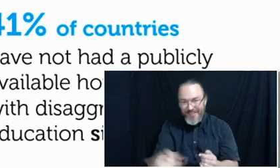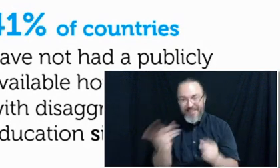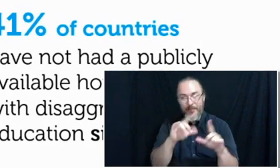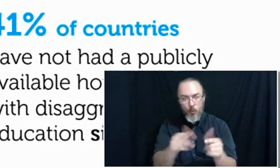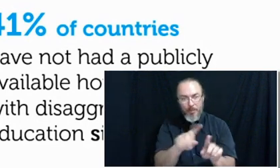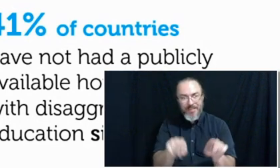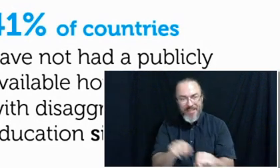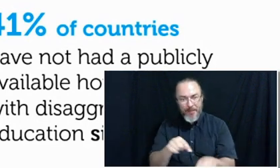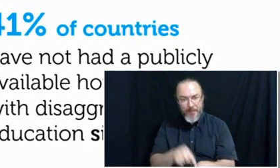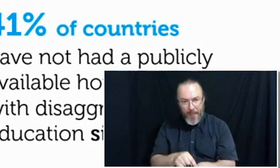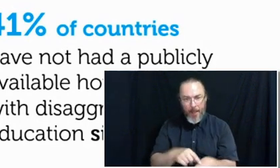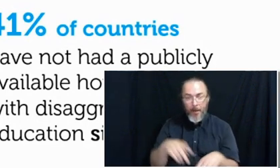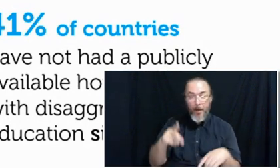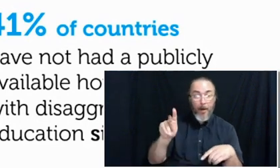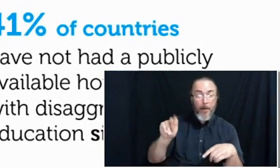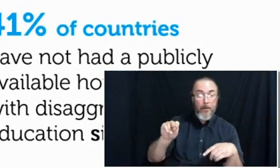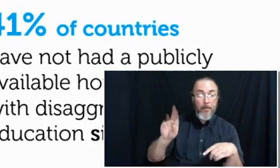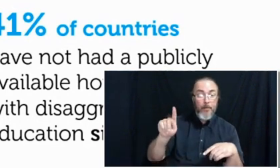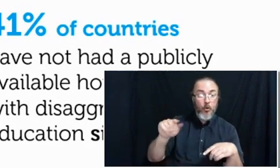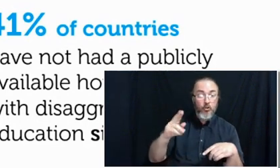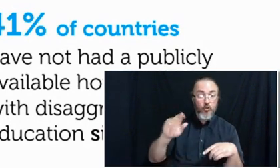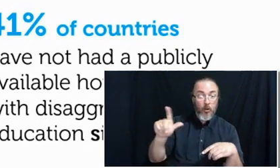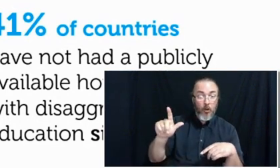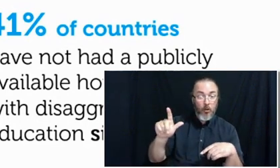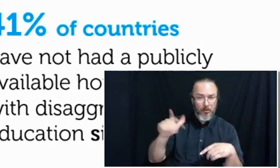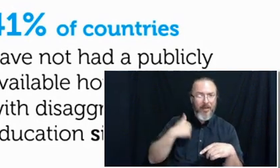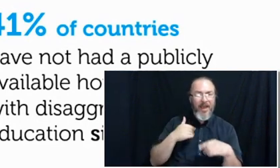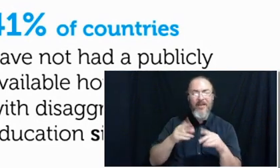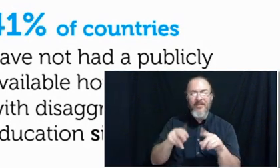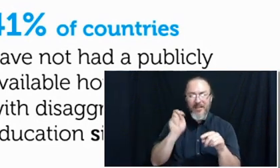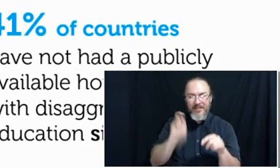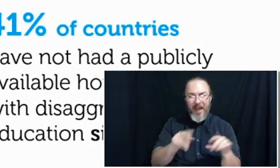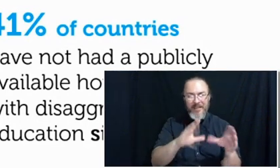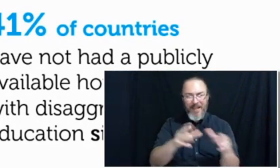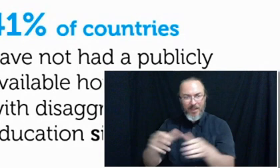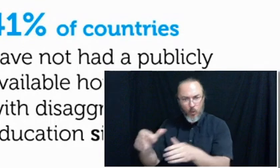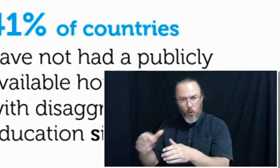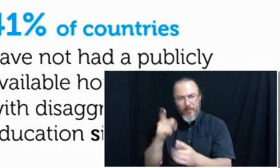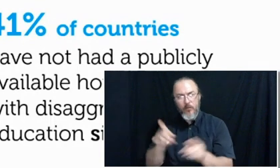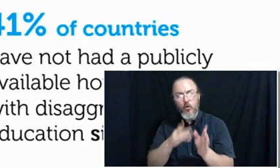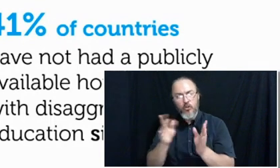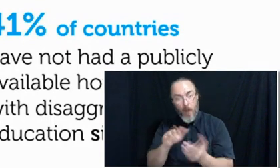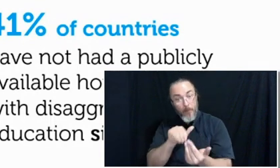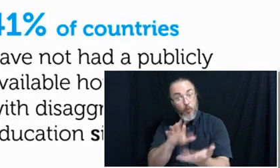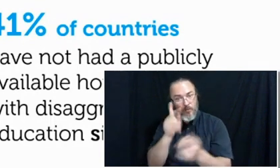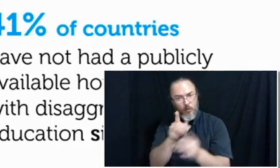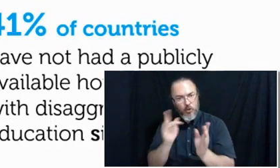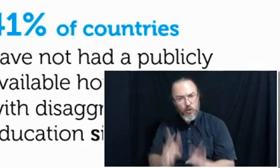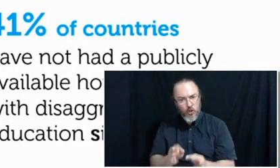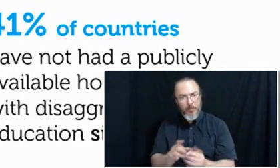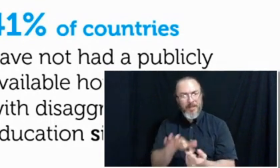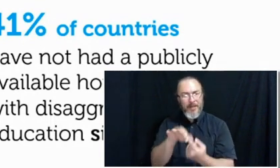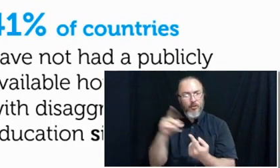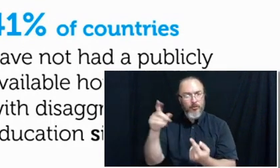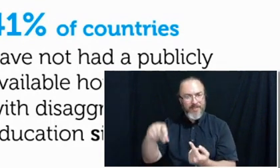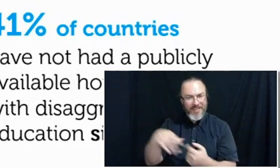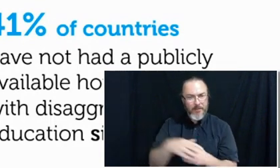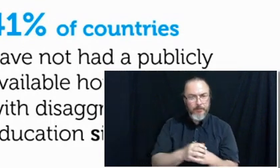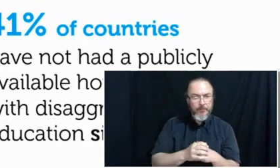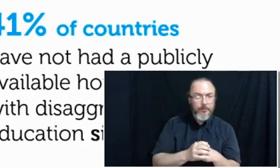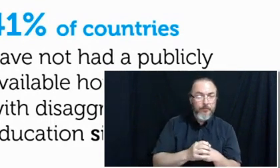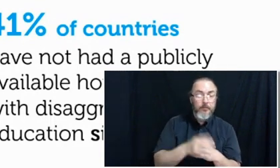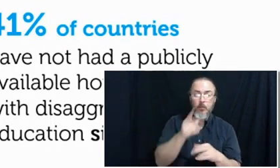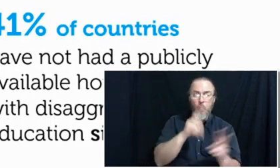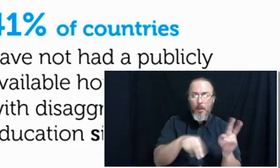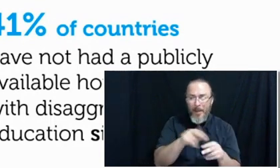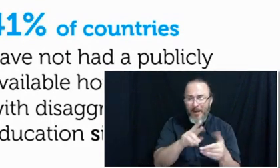appartiennent à plusieurs groupes en même temps. Le Portugal a une approche sans catégorie pour déterminer les besoins particuliers. Les recensements et les enquêtes aident à surveiller les